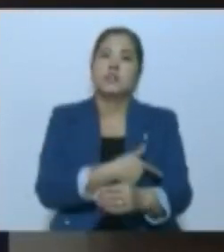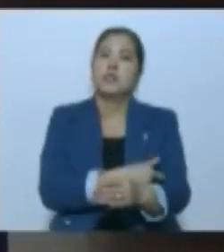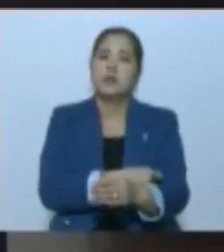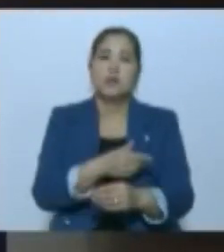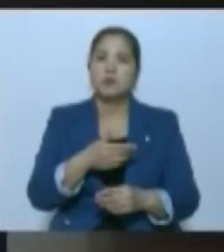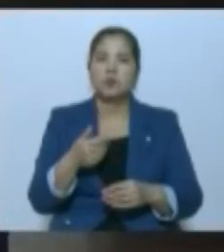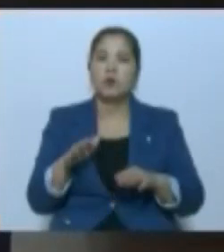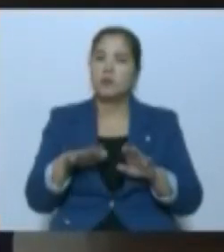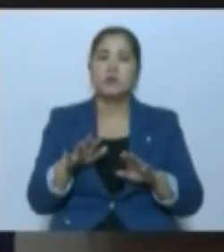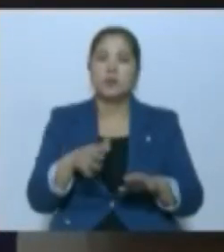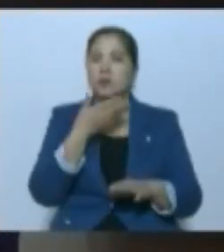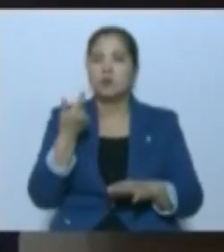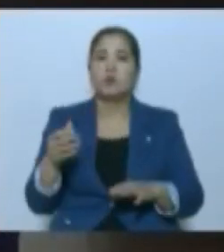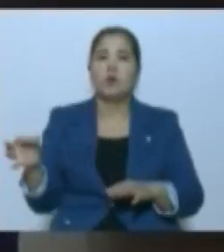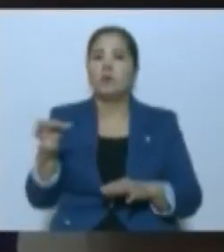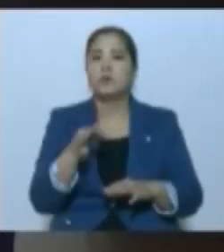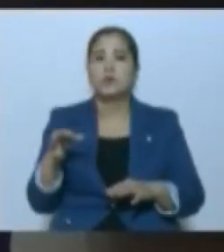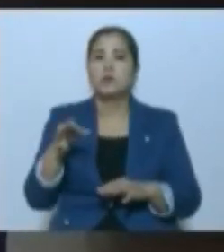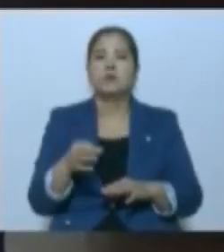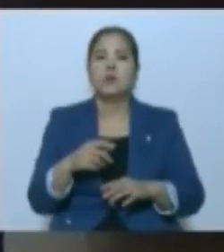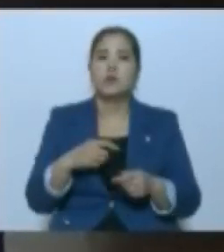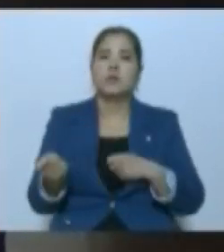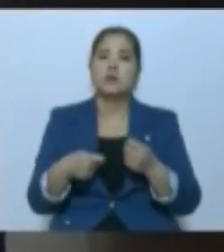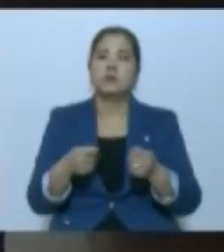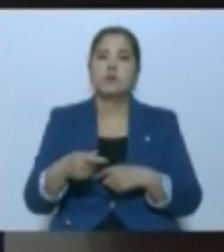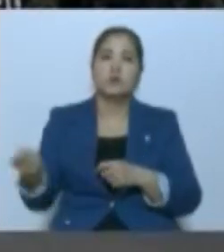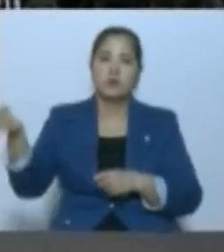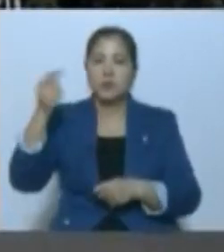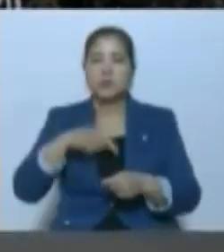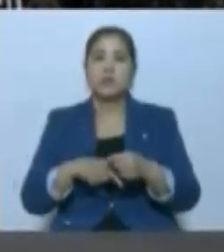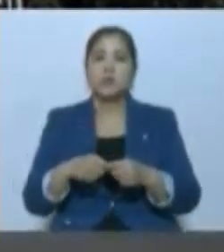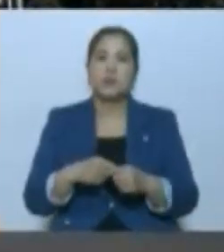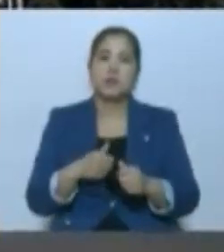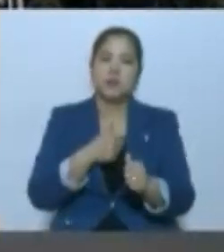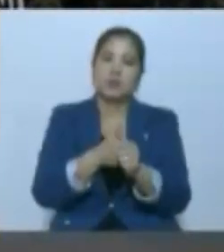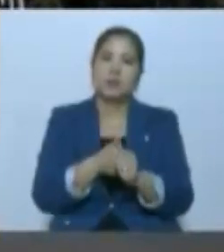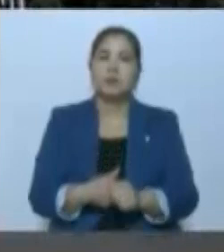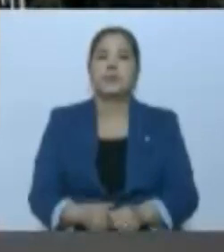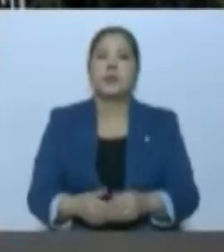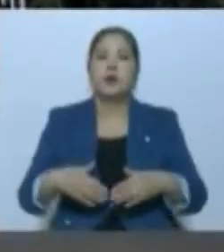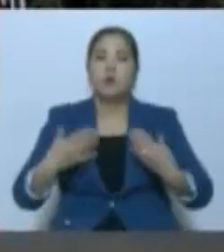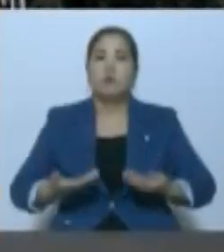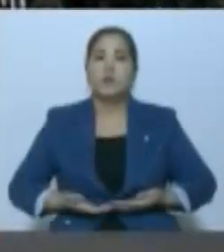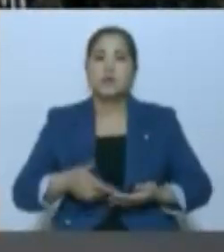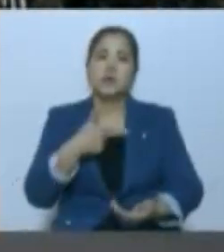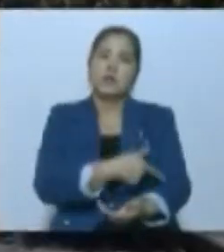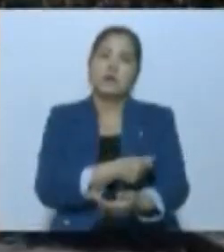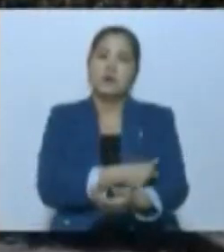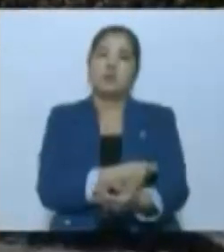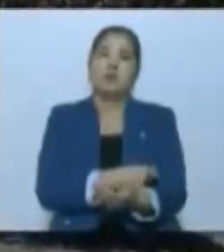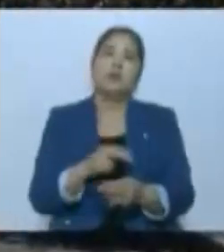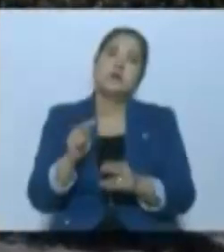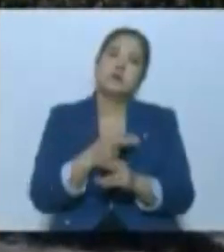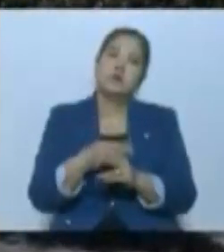жоқ. Біздің облыс тұтынушылық аймақ. Олар оны сату үшін осында жеткізеді. Өңірде есірткіге тәуелді адамдарды оңалту бөлімшесі